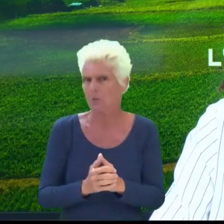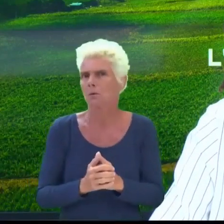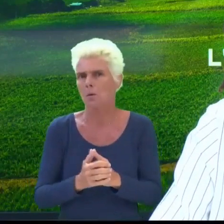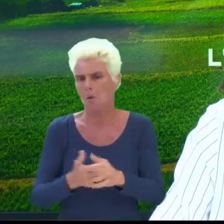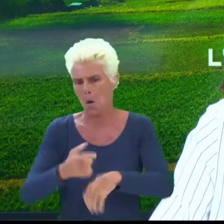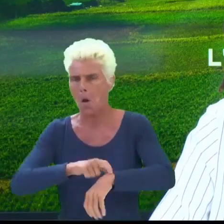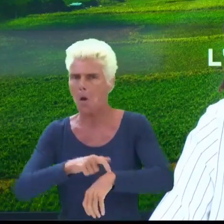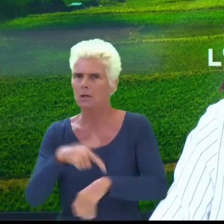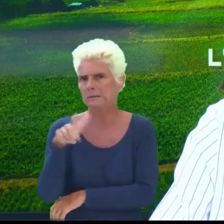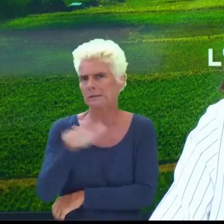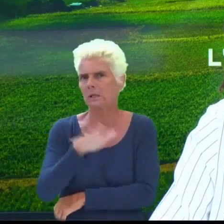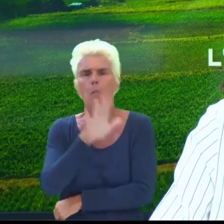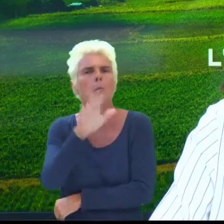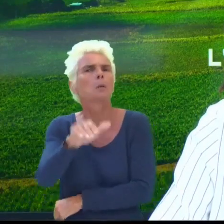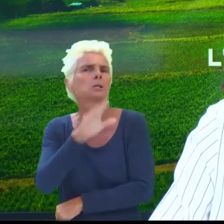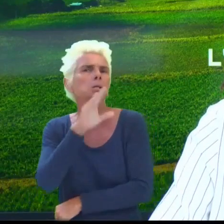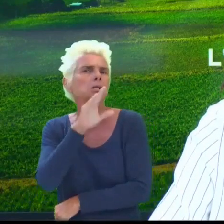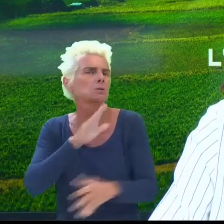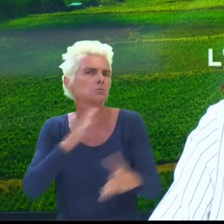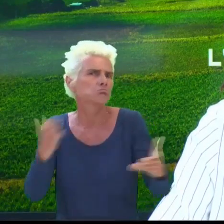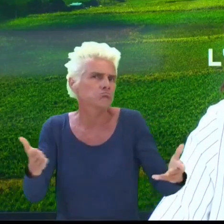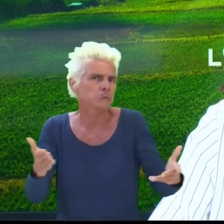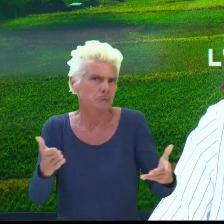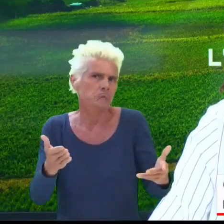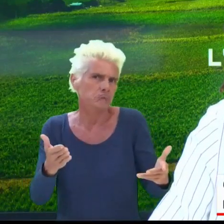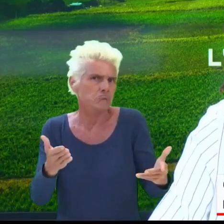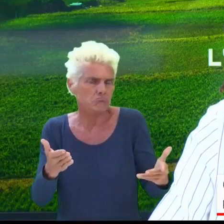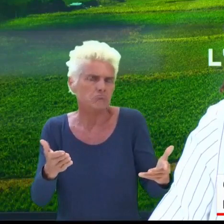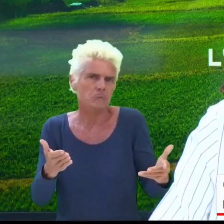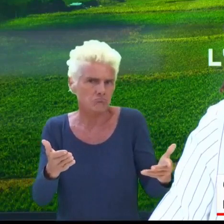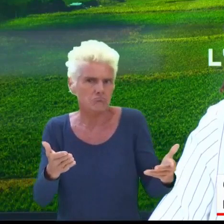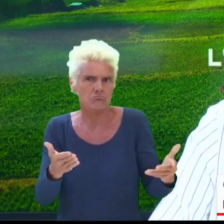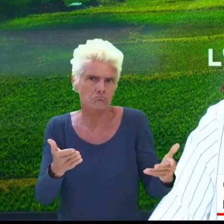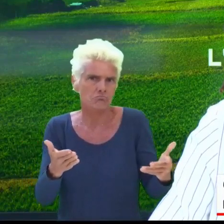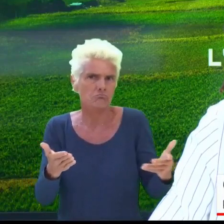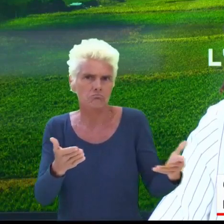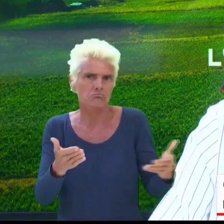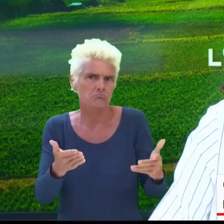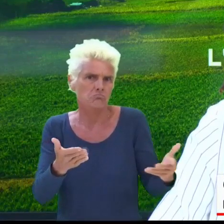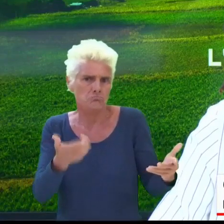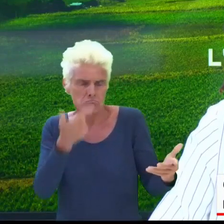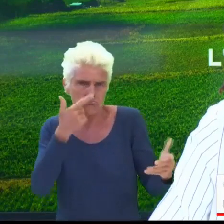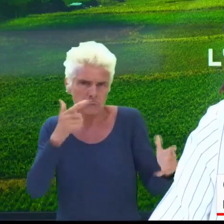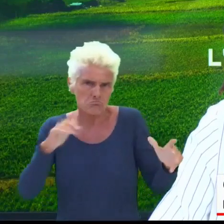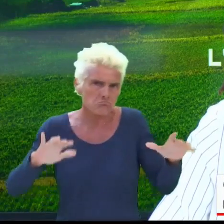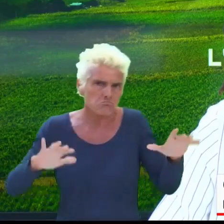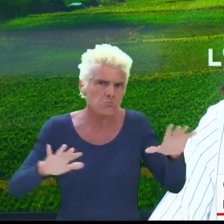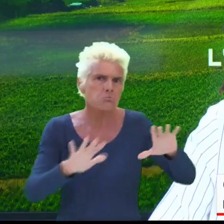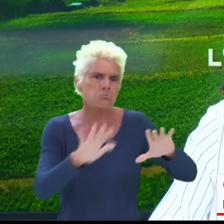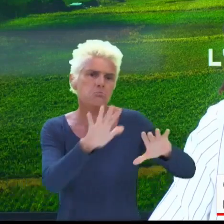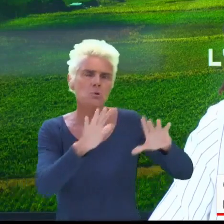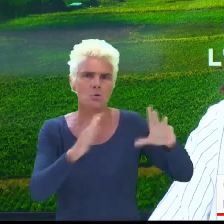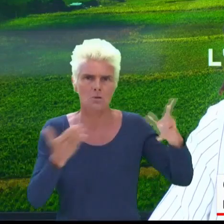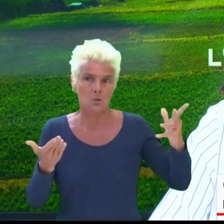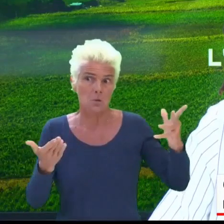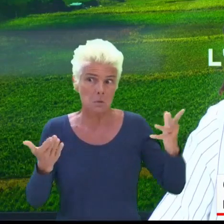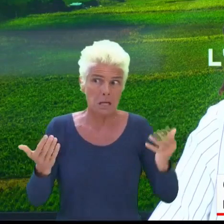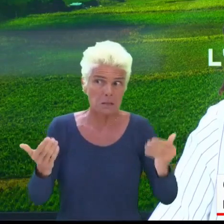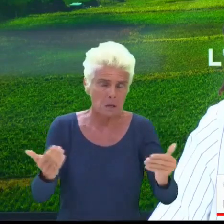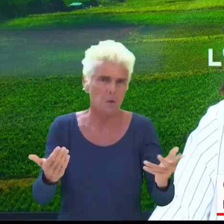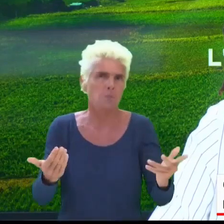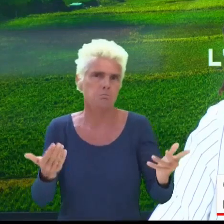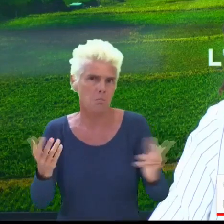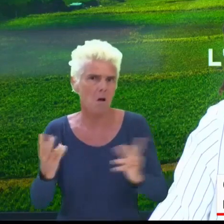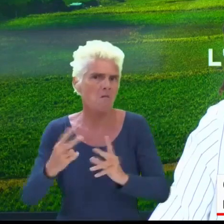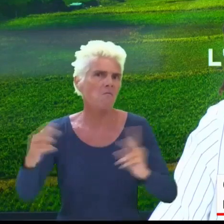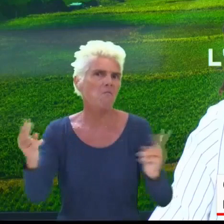voir quasiment sur la Guadeloupe pour ce qui est du final le plus probable donc on attend des vents